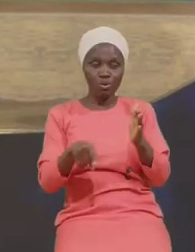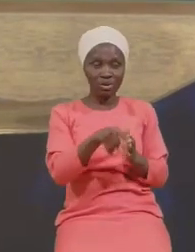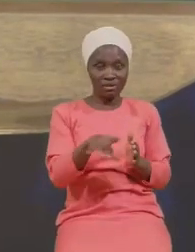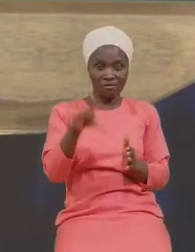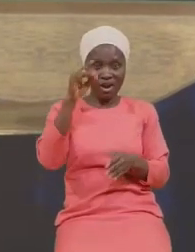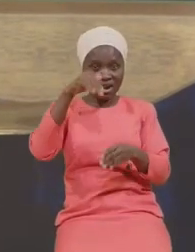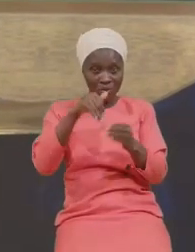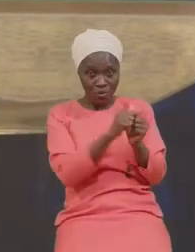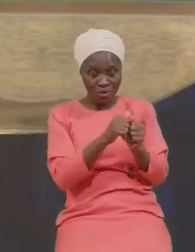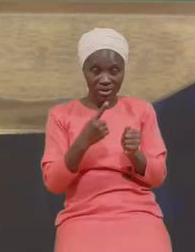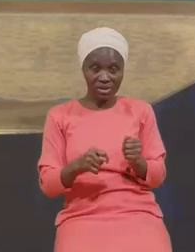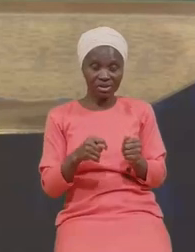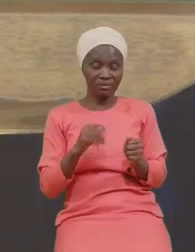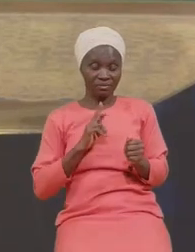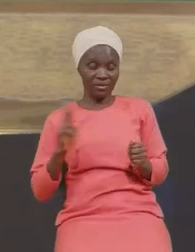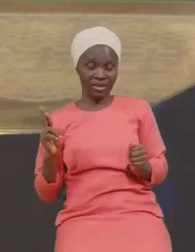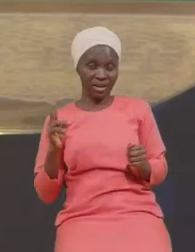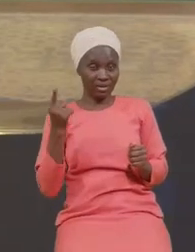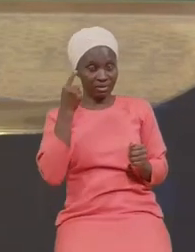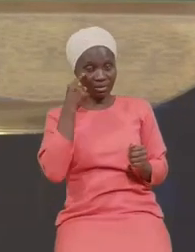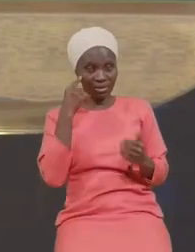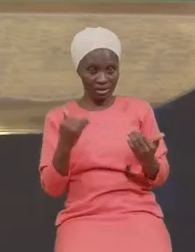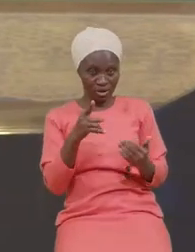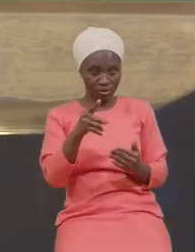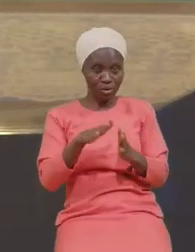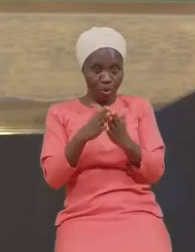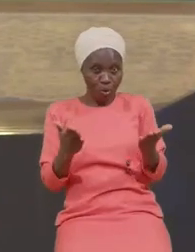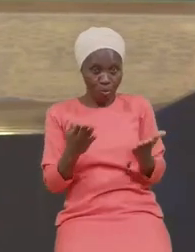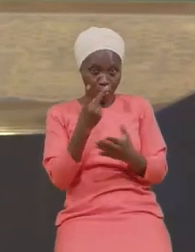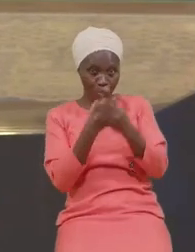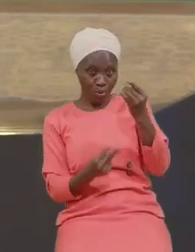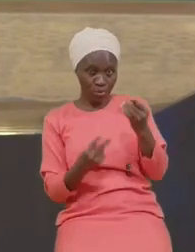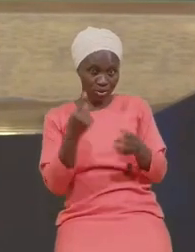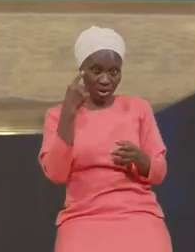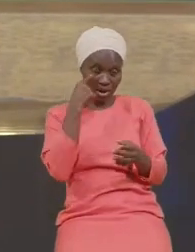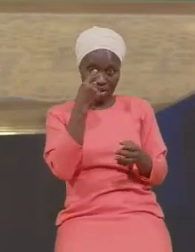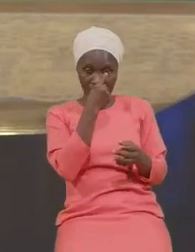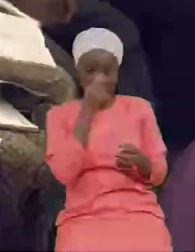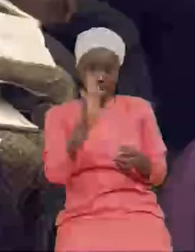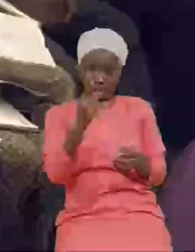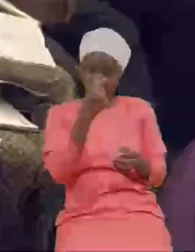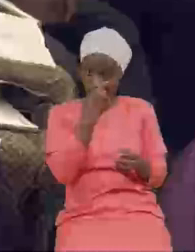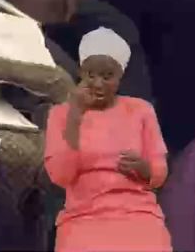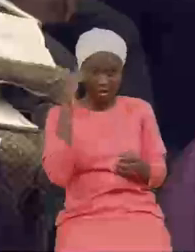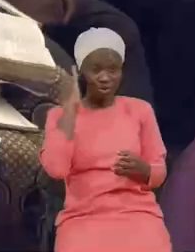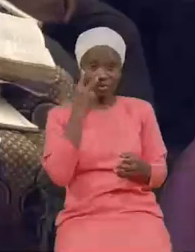alors ouvre les deux yeux et les deux yeux vos yeux verrons ce que leur n'a jamais